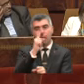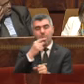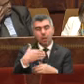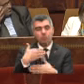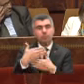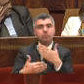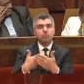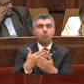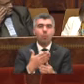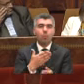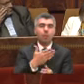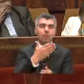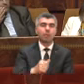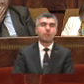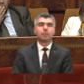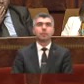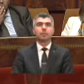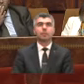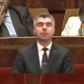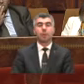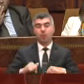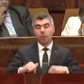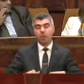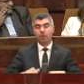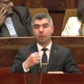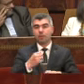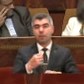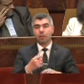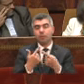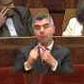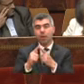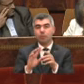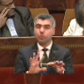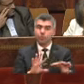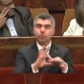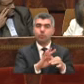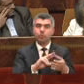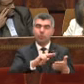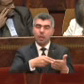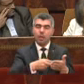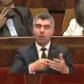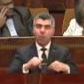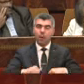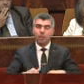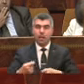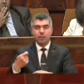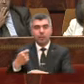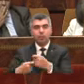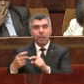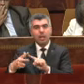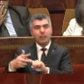الواقع. سيدة الوزيرة، يجب باش دير واحد العدد شراكات وزارة التجارة والصناعة باش